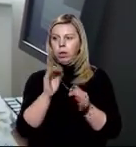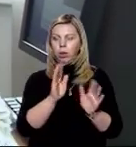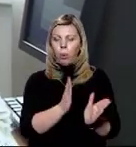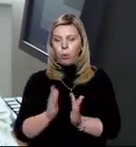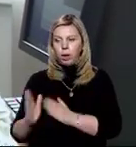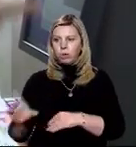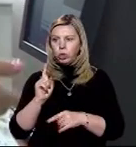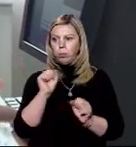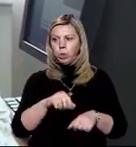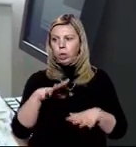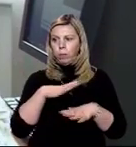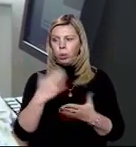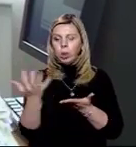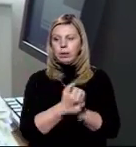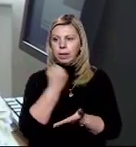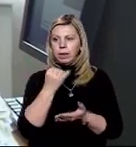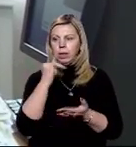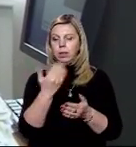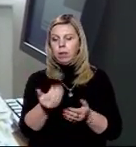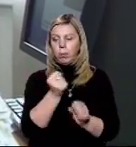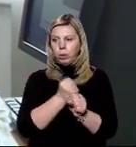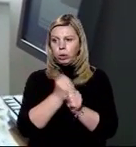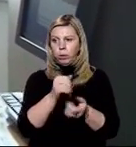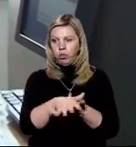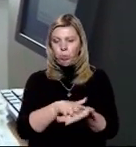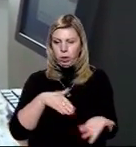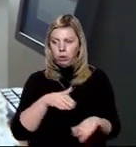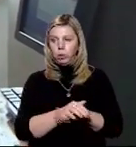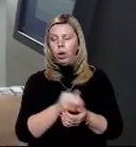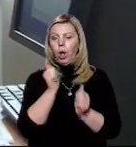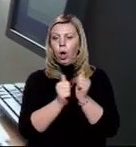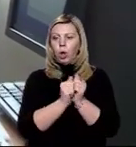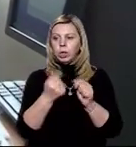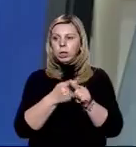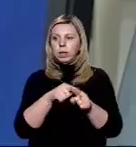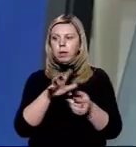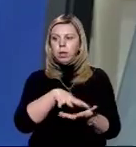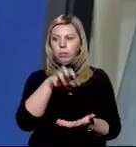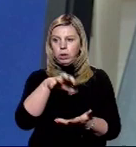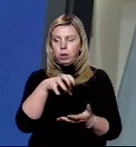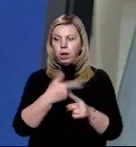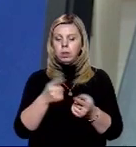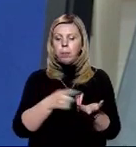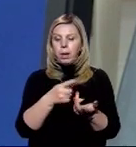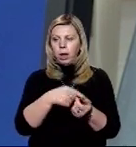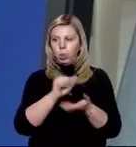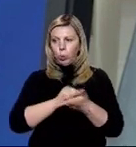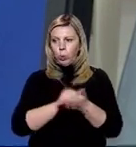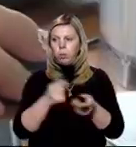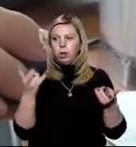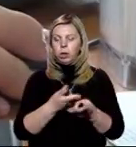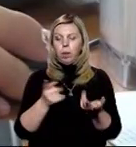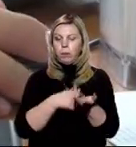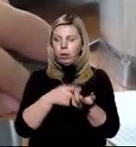того, щоб можна було потім її знайти і з нею працювати в подальшому. Кожне, це є у нас випадаючий перелік документів, є необхідні